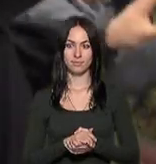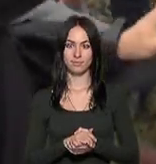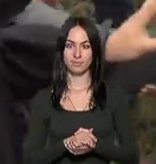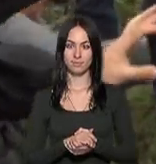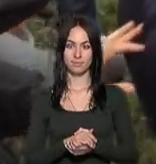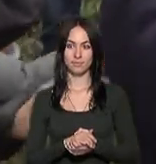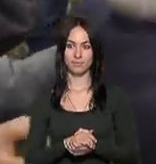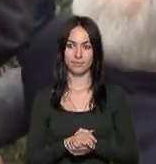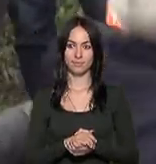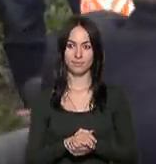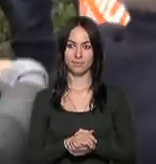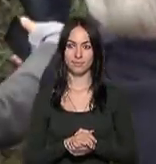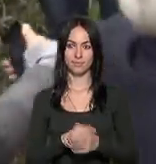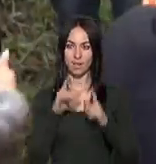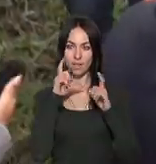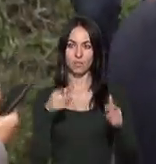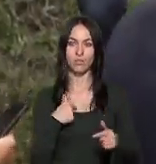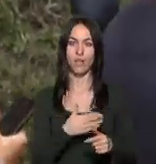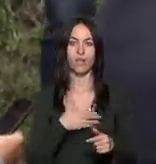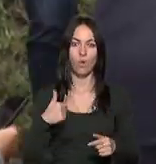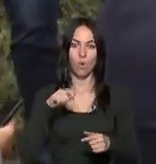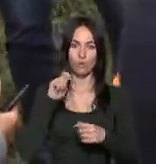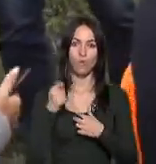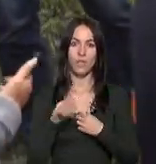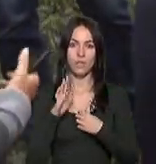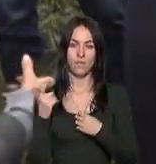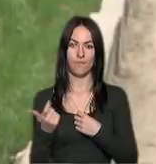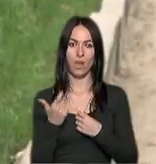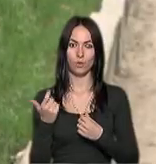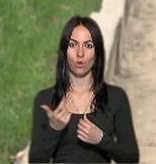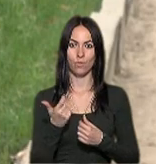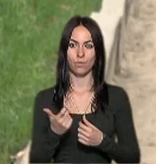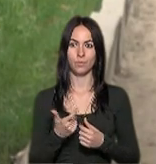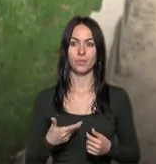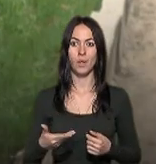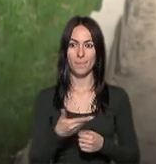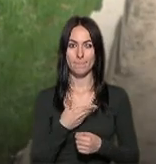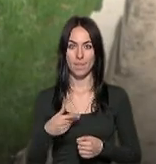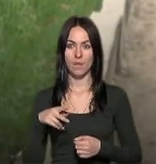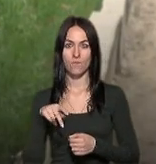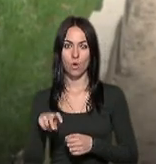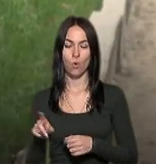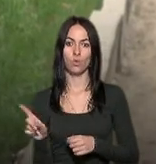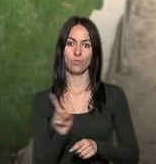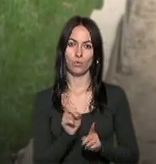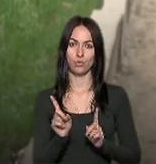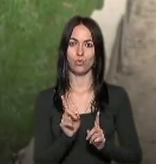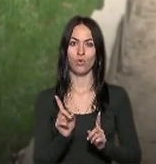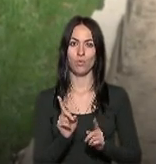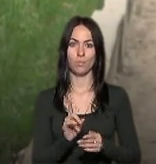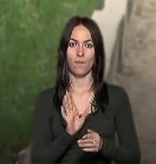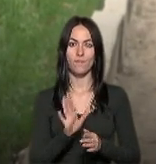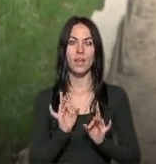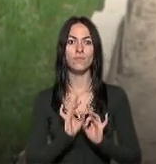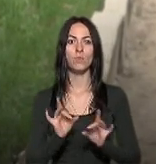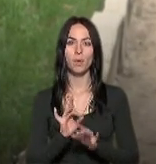Я не хочу війни в Харкові. Розумієте це чи ні? Успокойтеся. Ми виходимо, щоб, скажімо так, чисто в